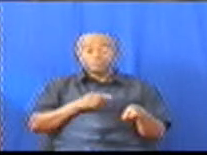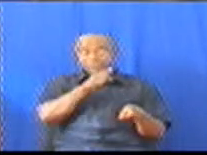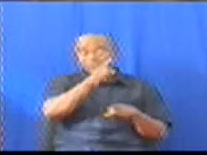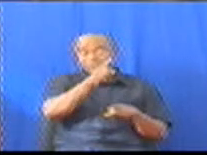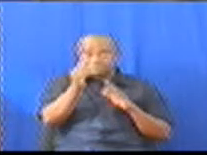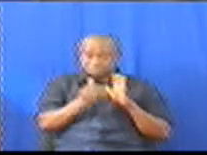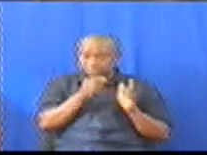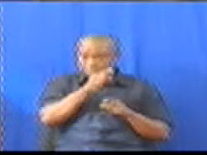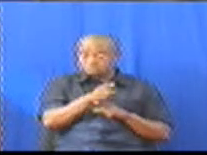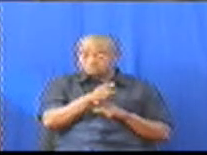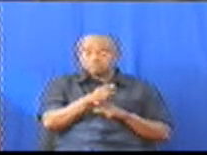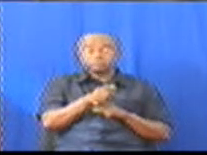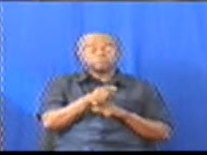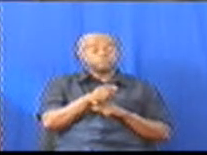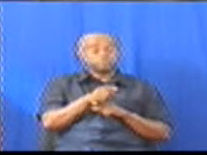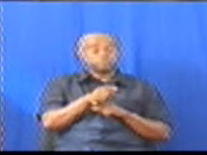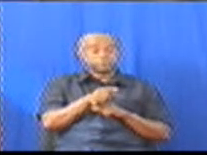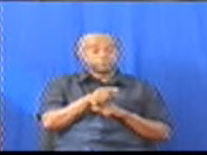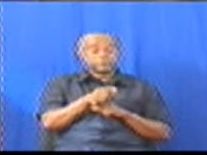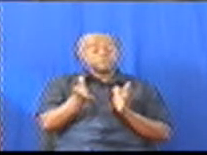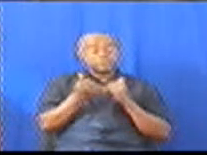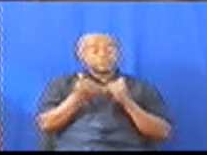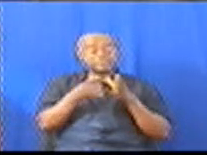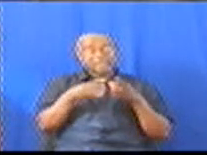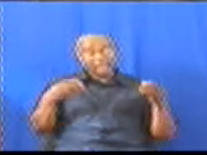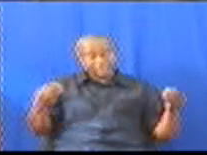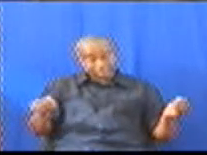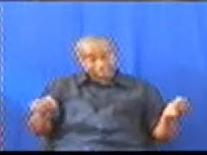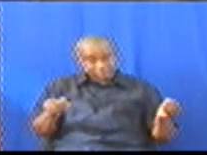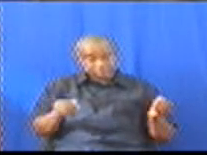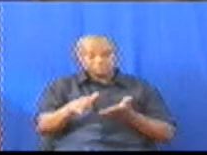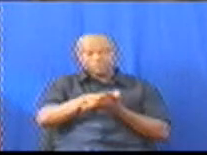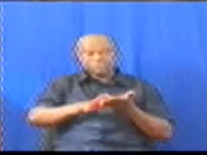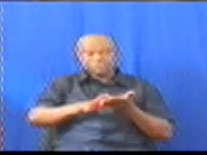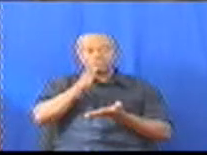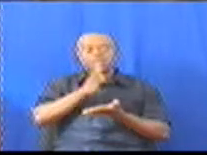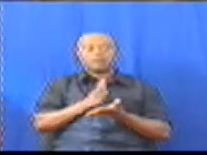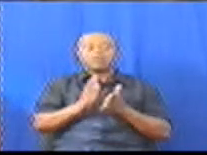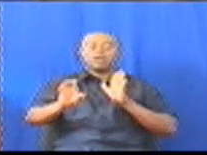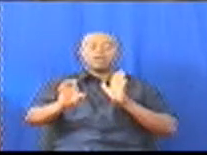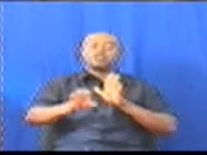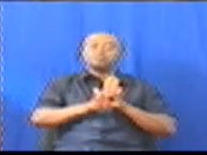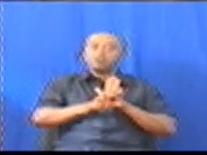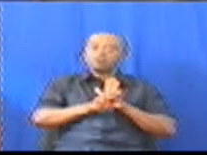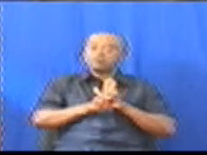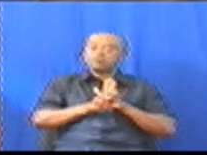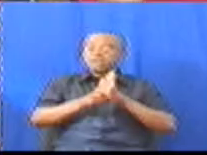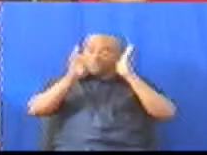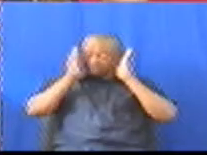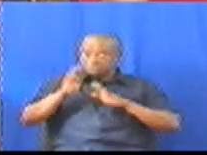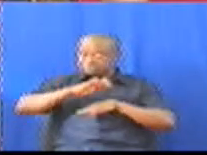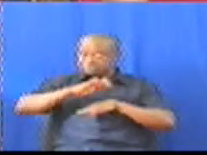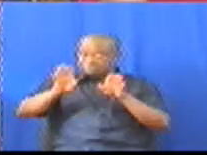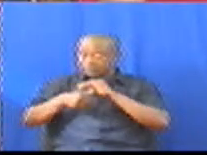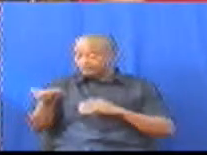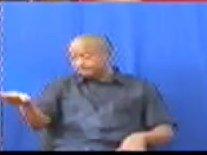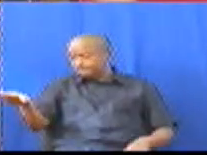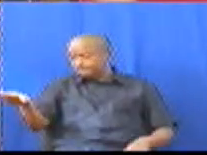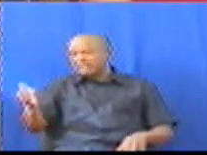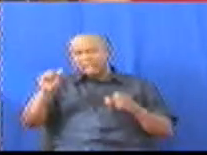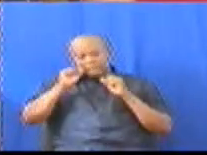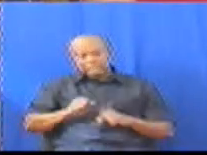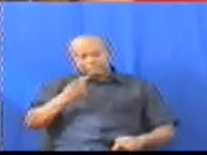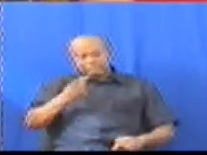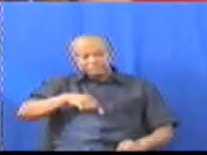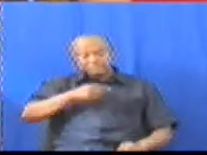zinaenda kwa namna moja au nyingine kuathiri misingi ya kikatiba. Mheshimiwa spika, naibu spika, itambulika ya kwamba